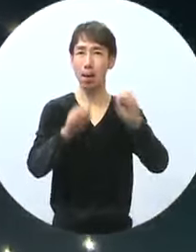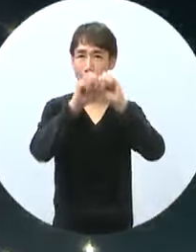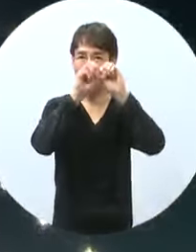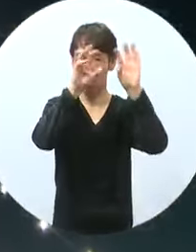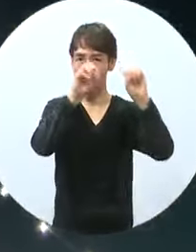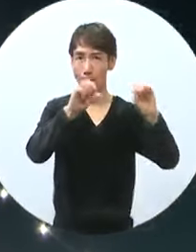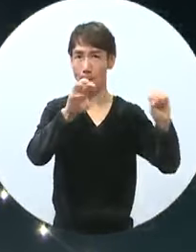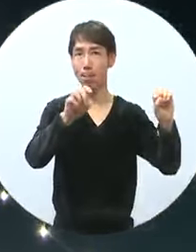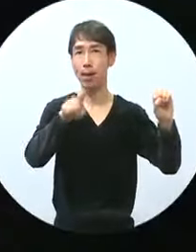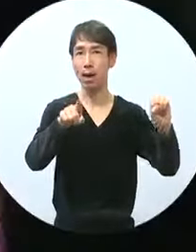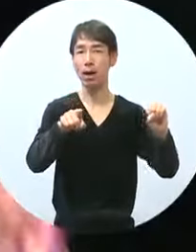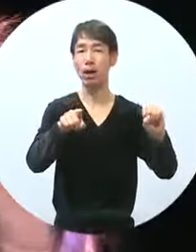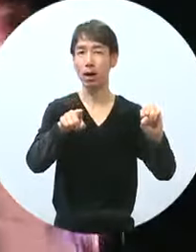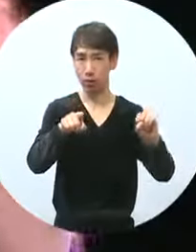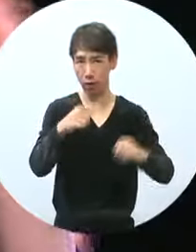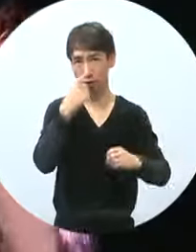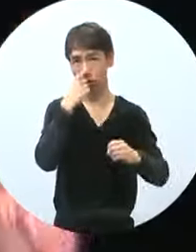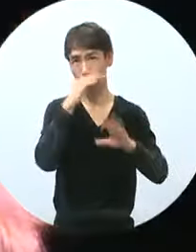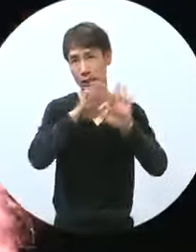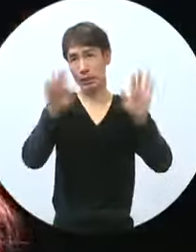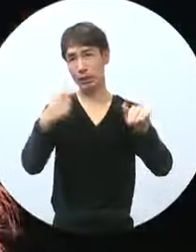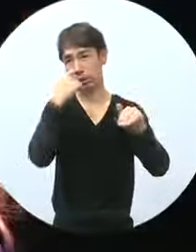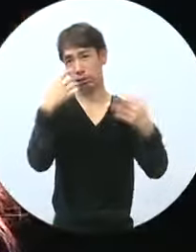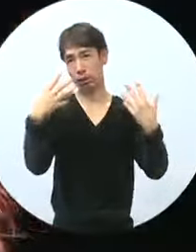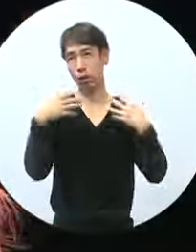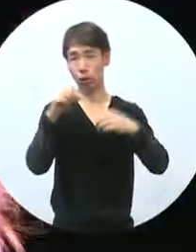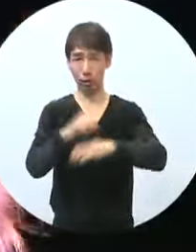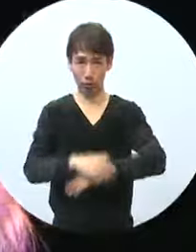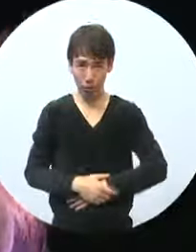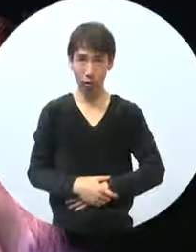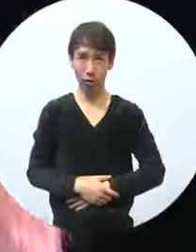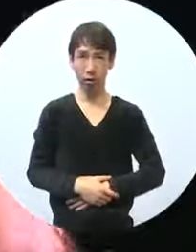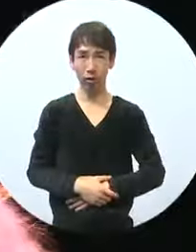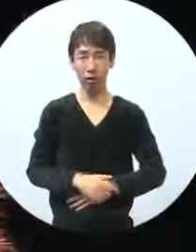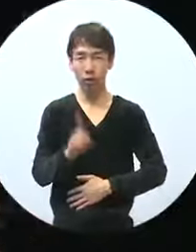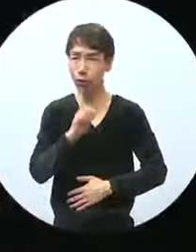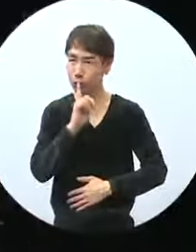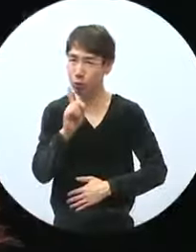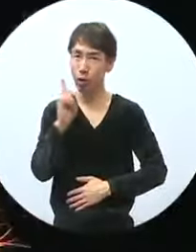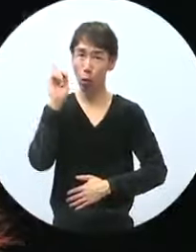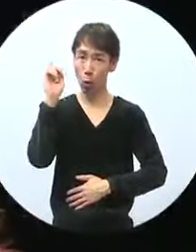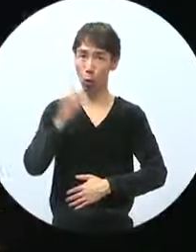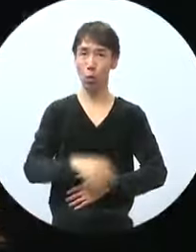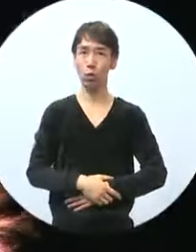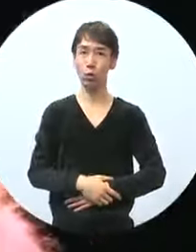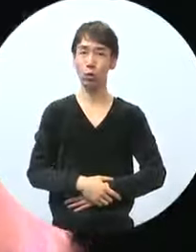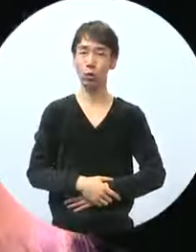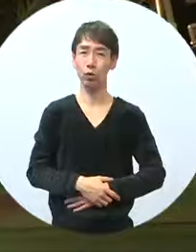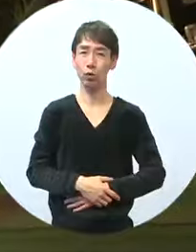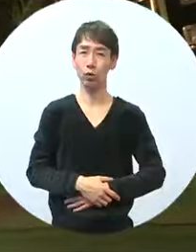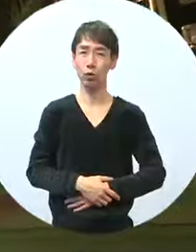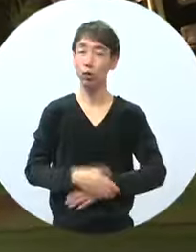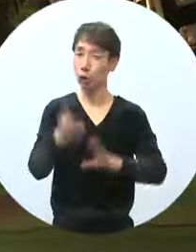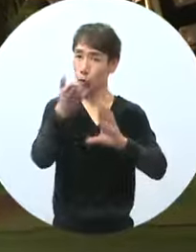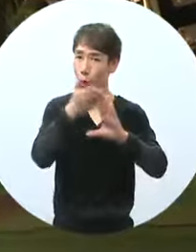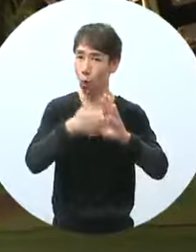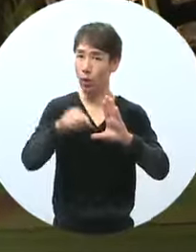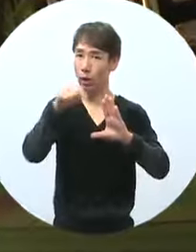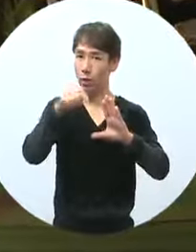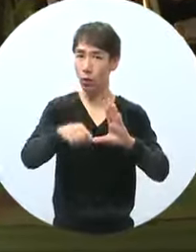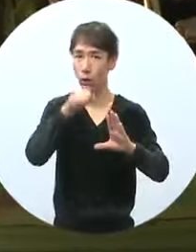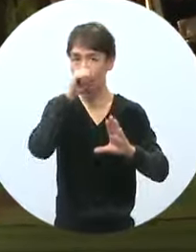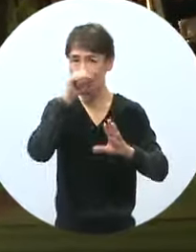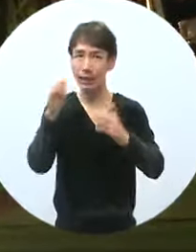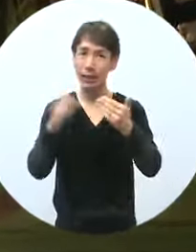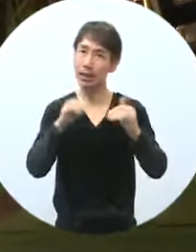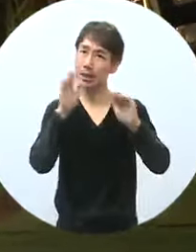ップ中でございますけれども、なんていうのかな、やっぱりこういうちょっと湘南のいい